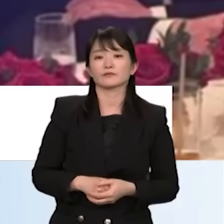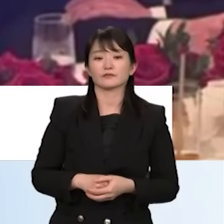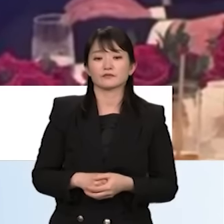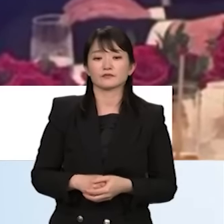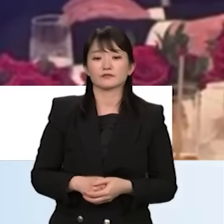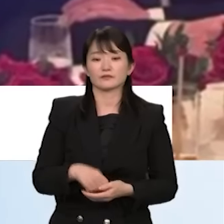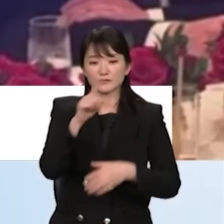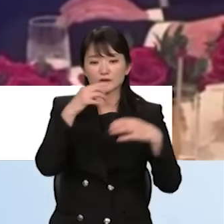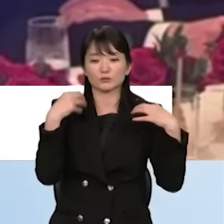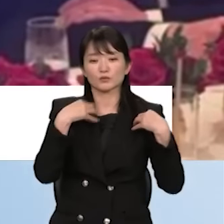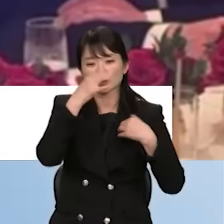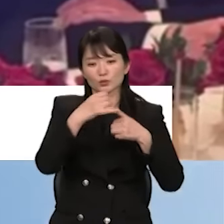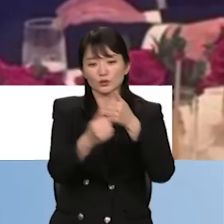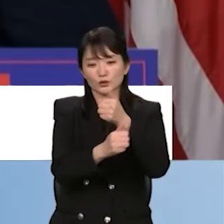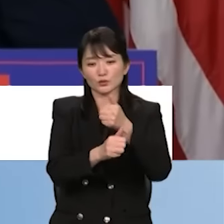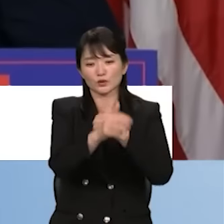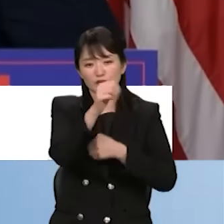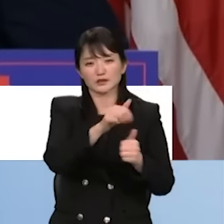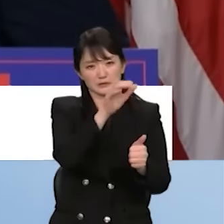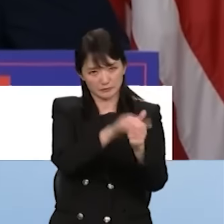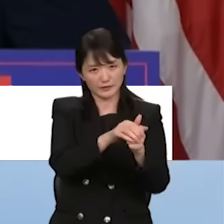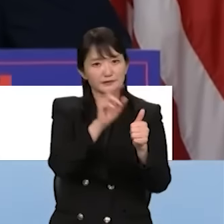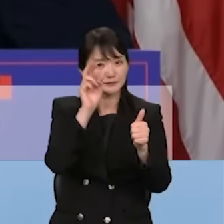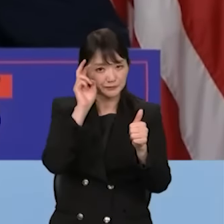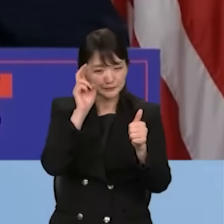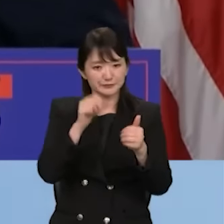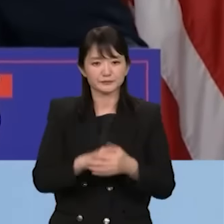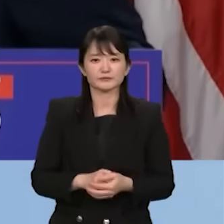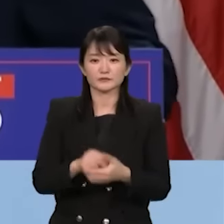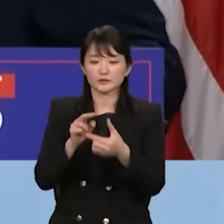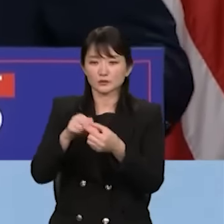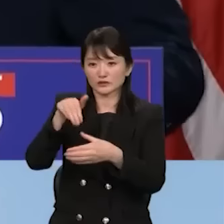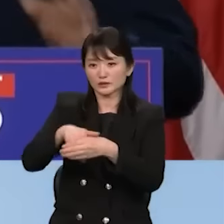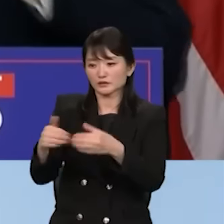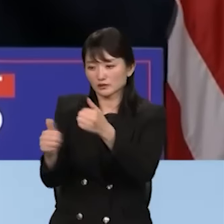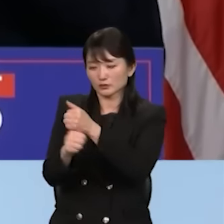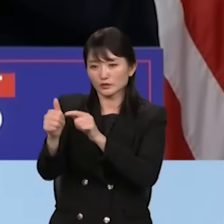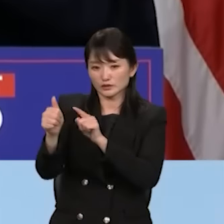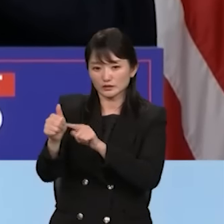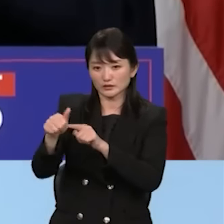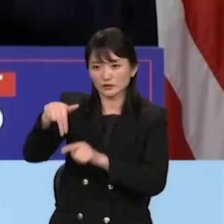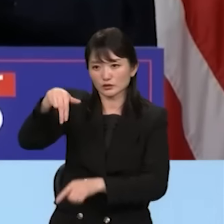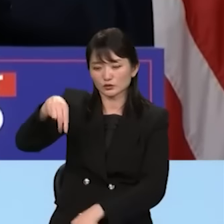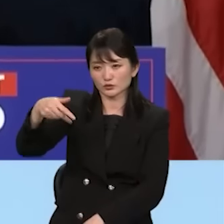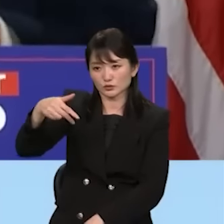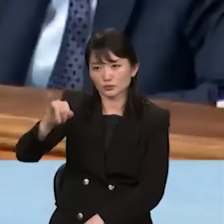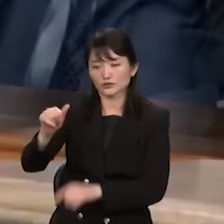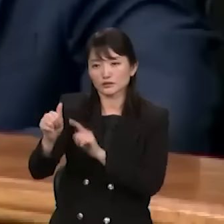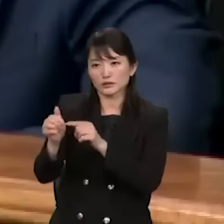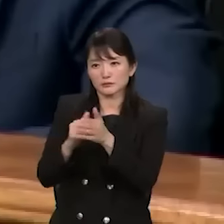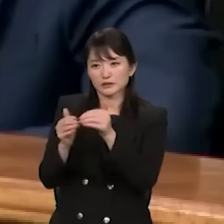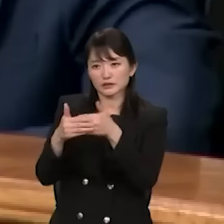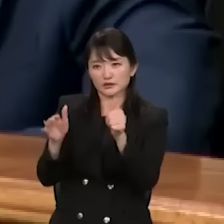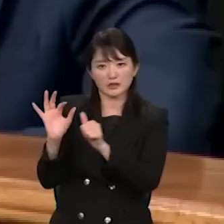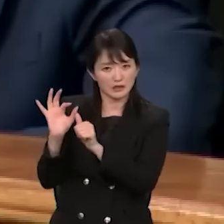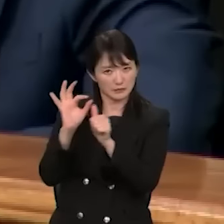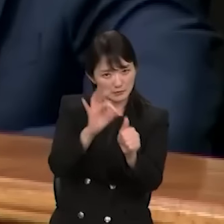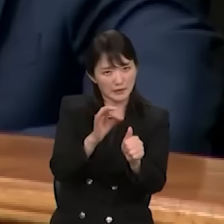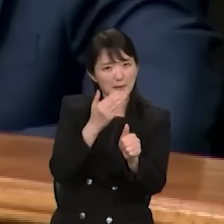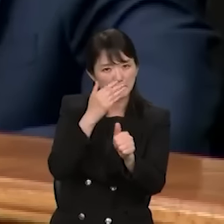효율위원회 위원장직을 맡을 것으로 보입니다. 또 공동 선대위원장이었던 수지 왈스는 비서실장으로